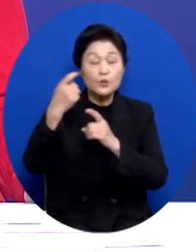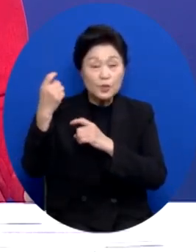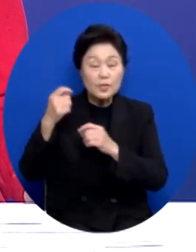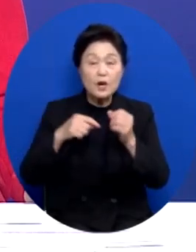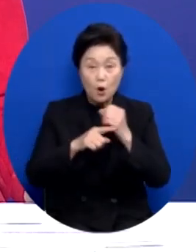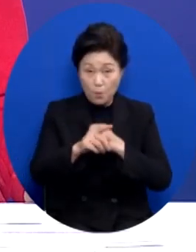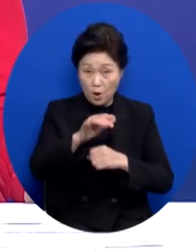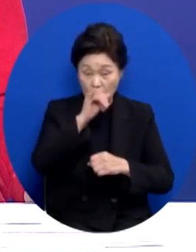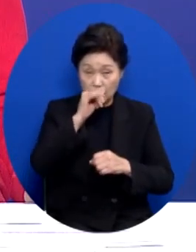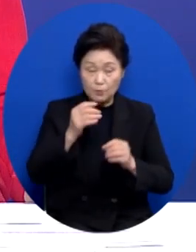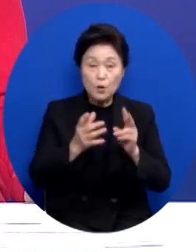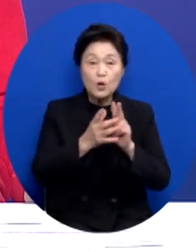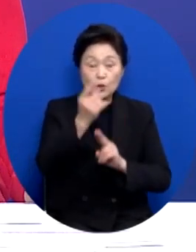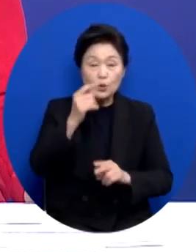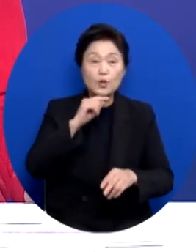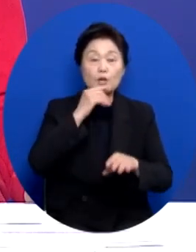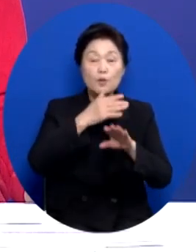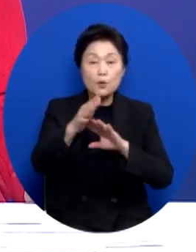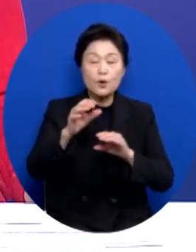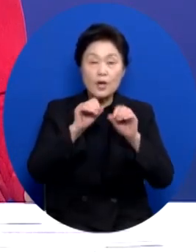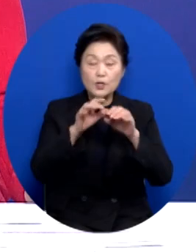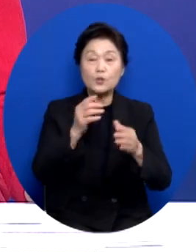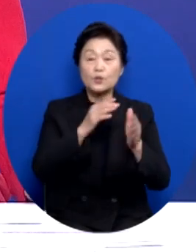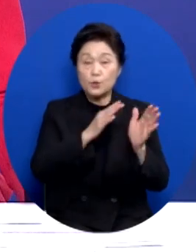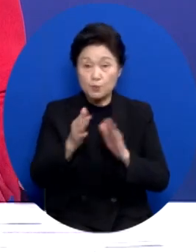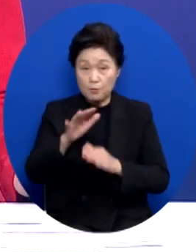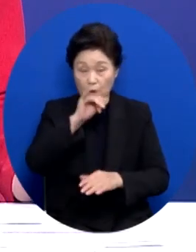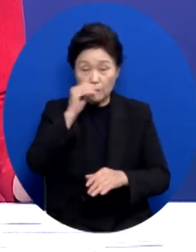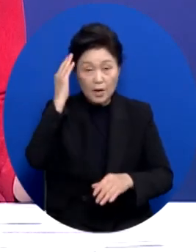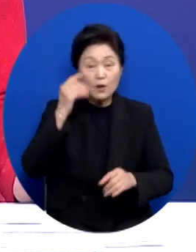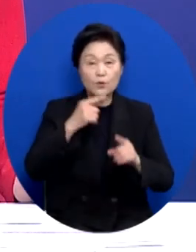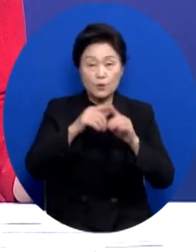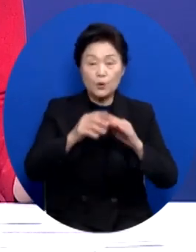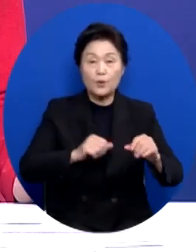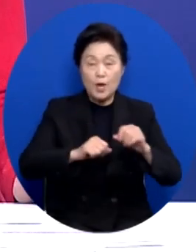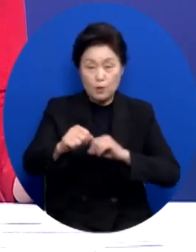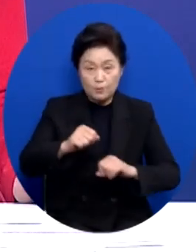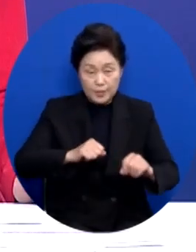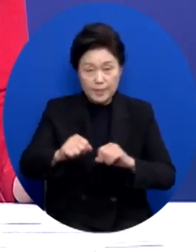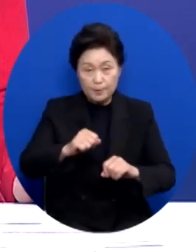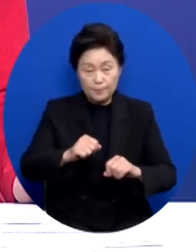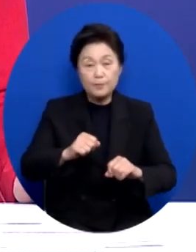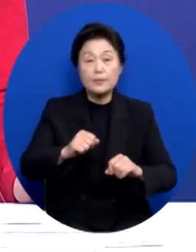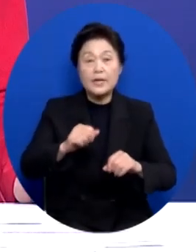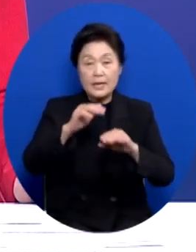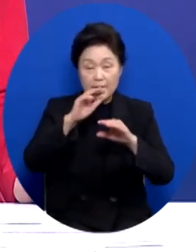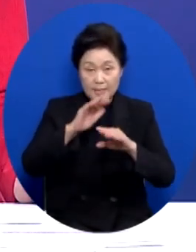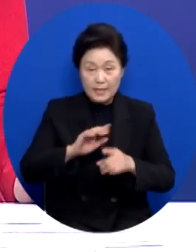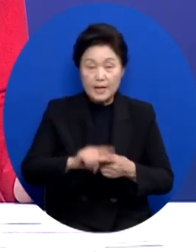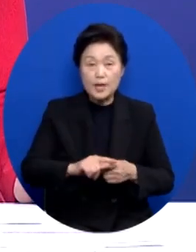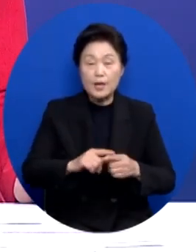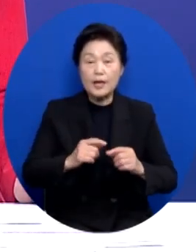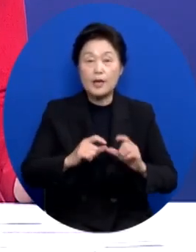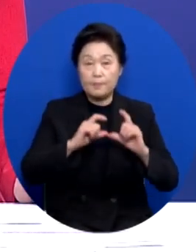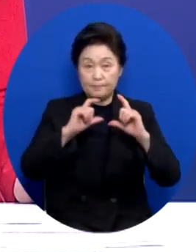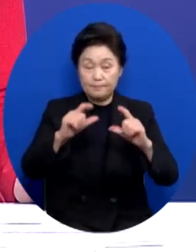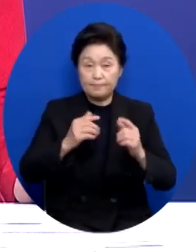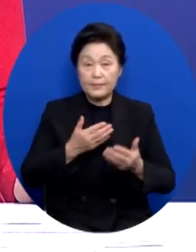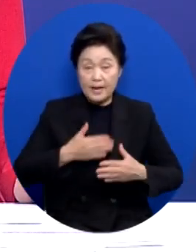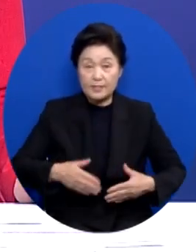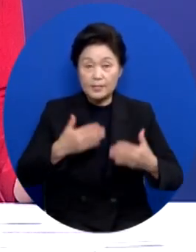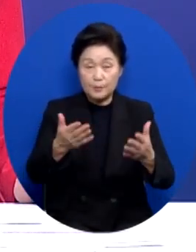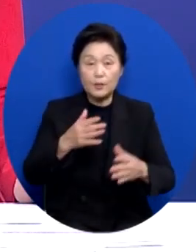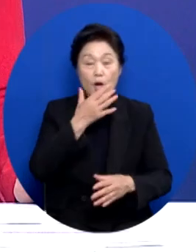더해지면서 통일과 북한 선교를 준비하는 한국교회의 움직임도 활발할 것으로 보이는데요. 2025년 1월